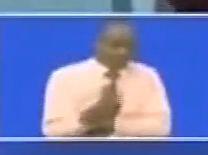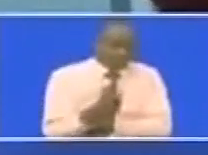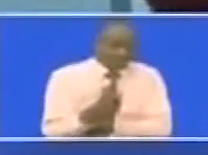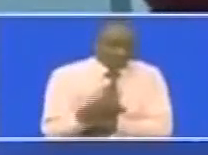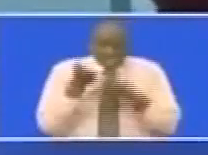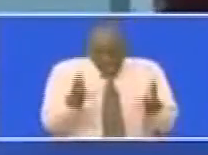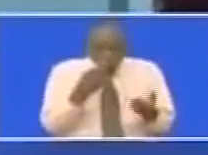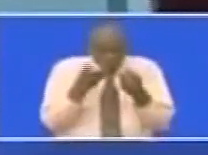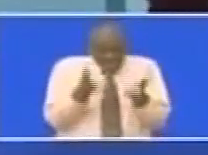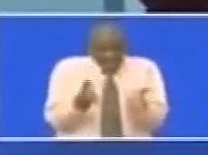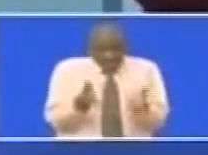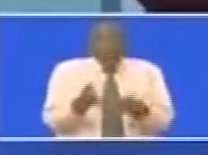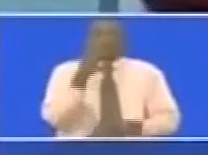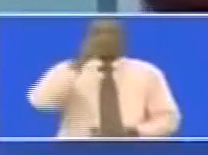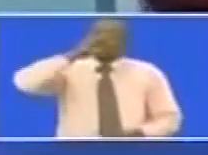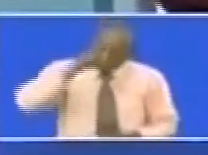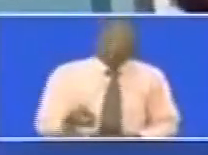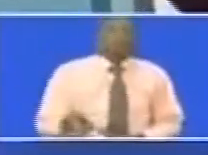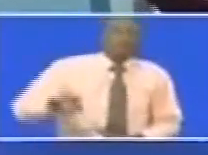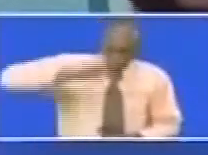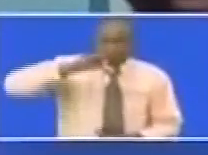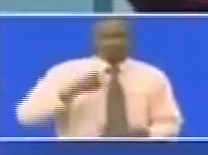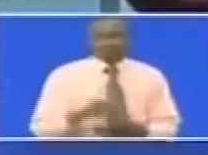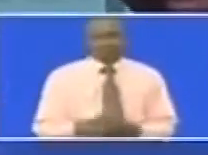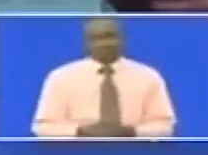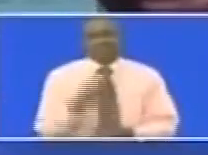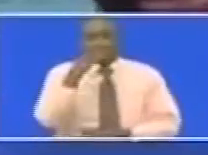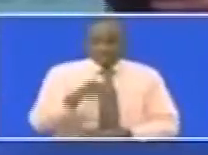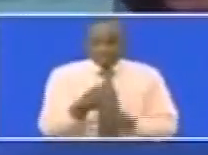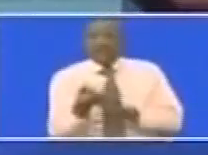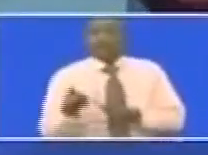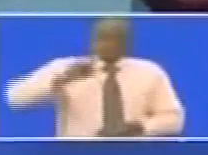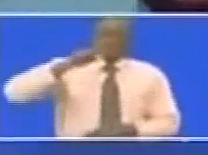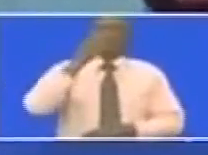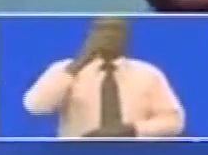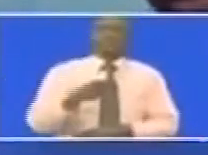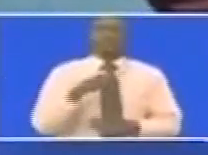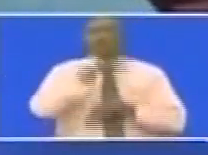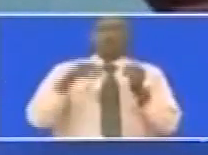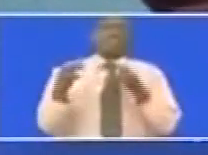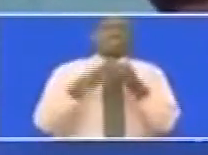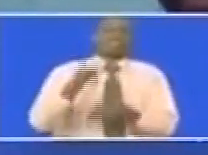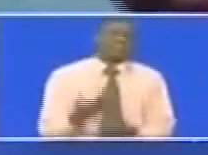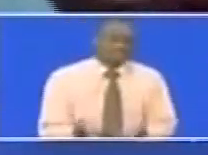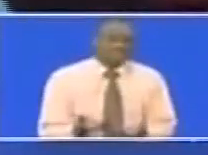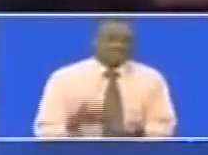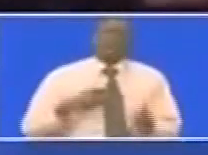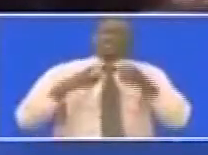As we are speaking now, 5,000 has been added on top of the 3,000. My dear brothers, we are paying a fee